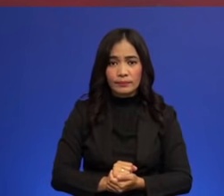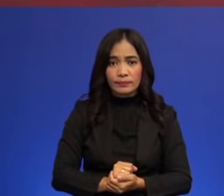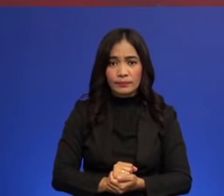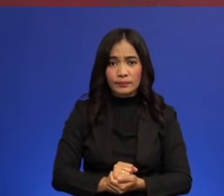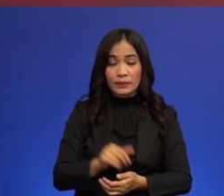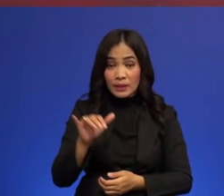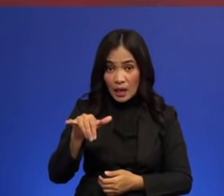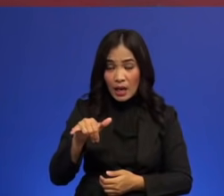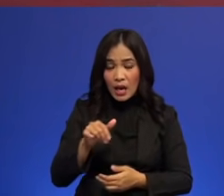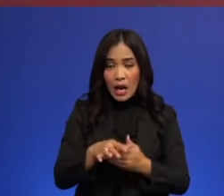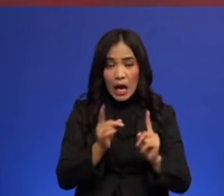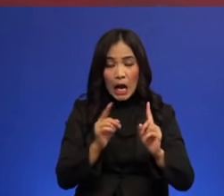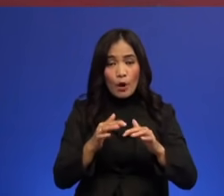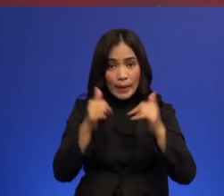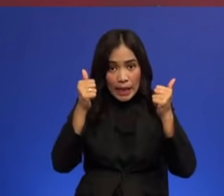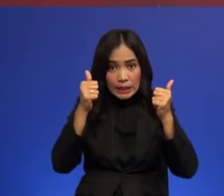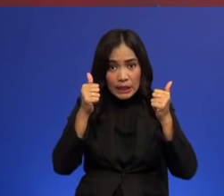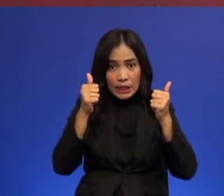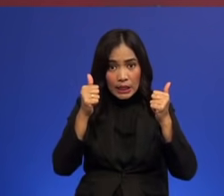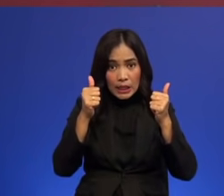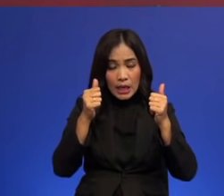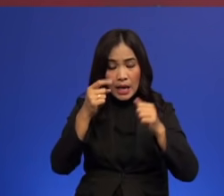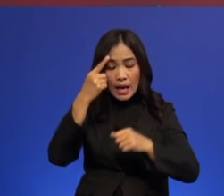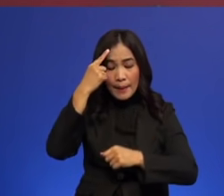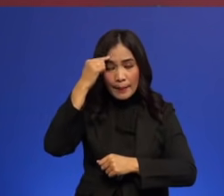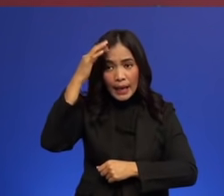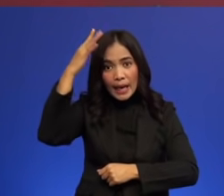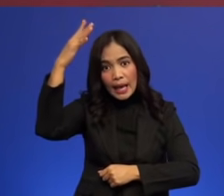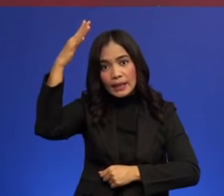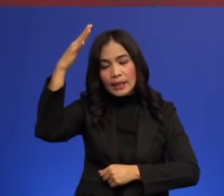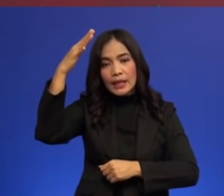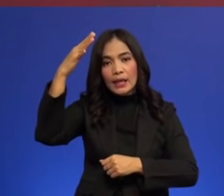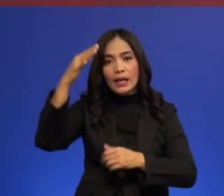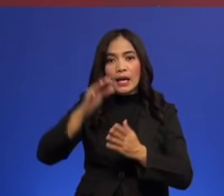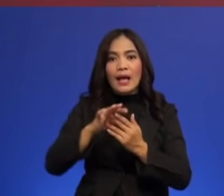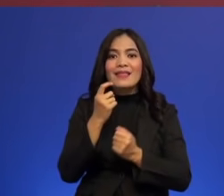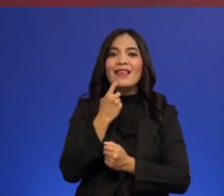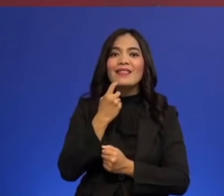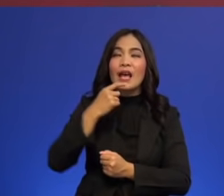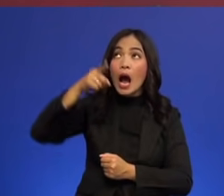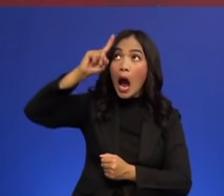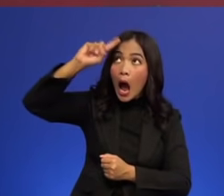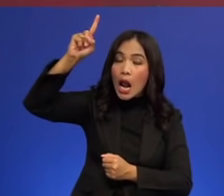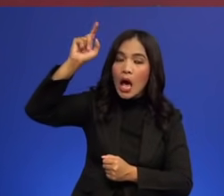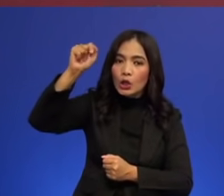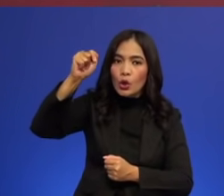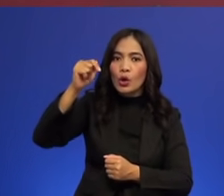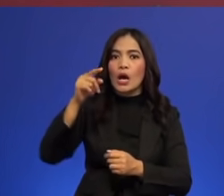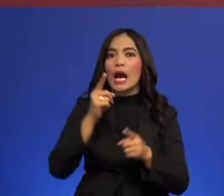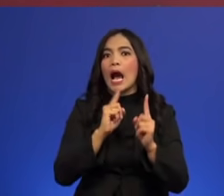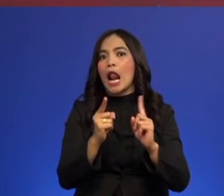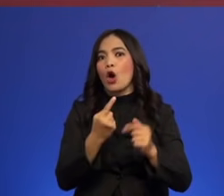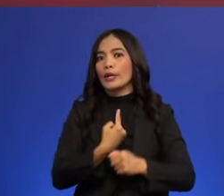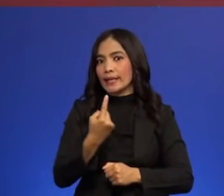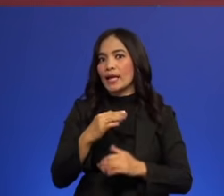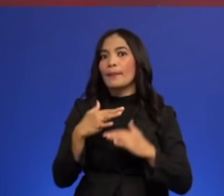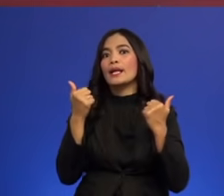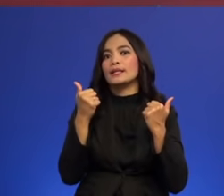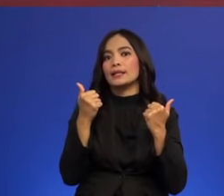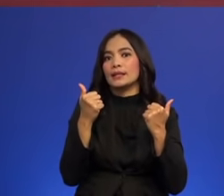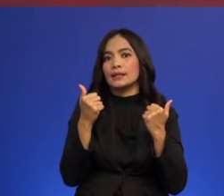Ya, kalau kita berhasil tentunya menghayati keberadaan Allah ini, tentunya kalau kita